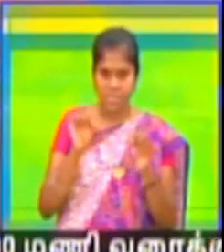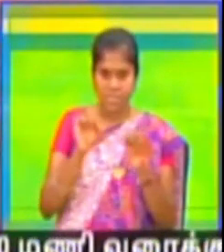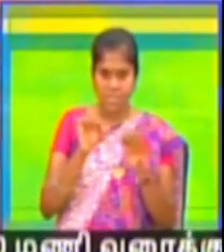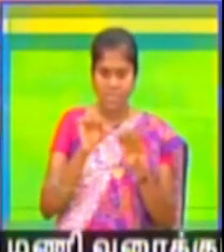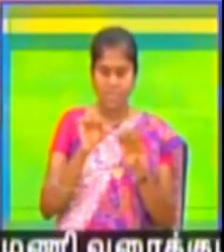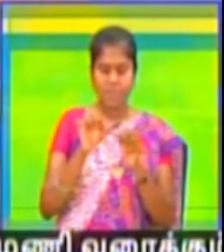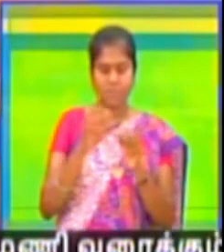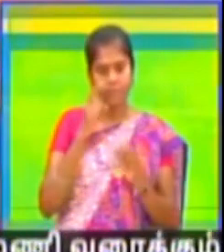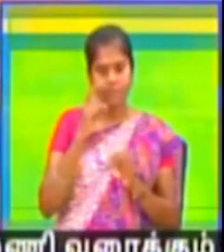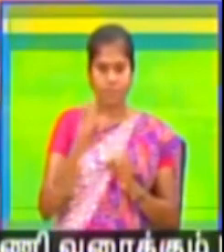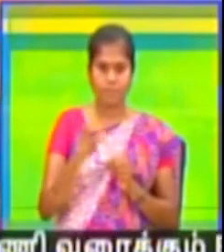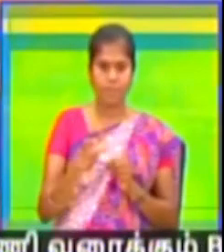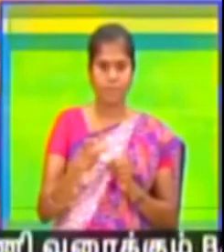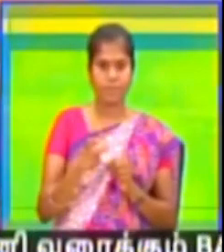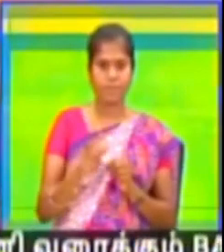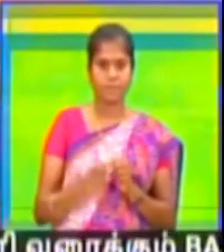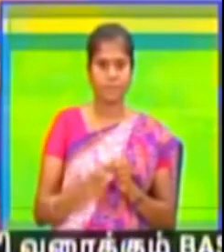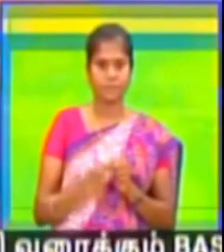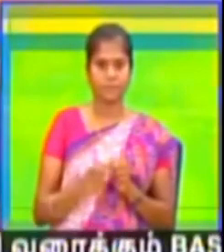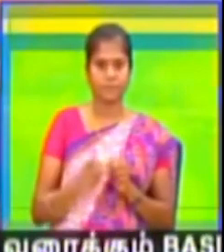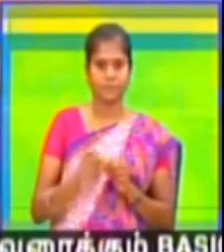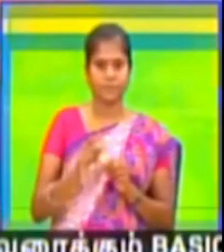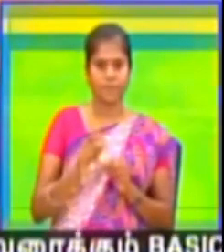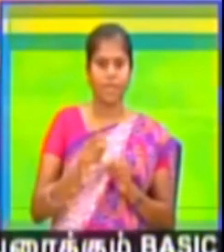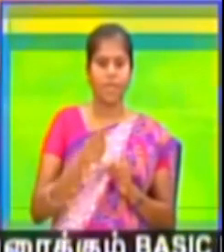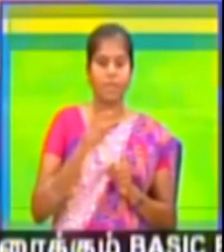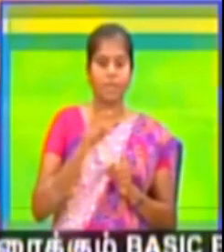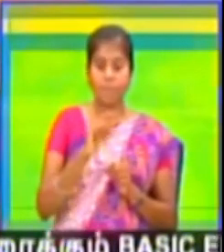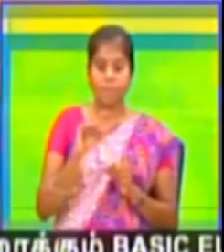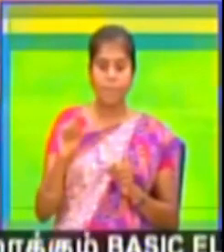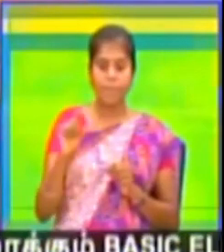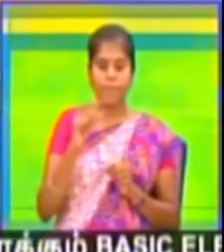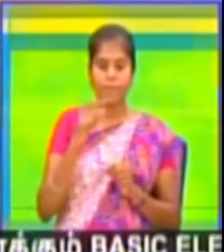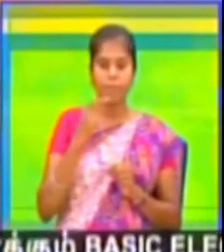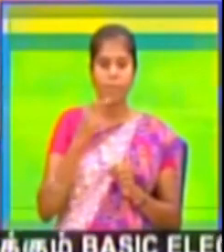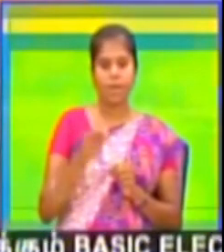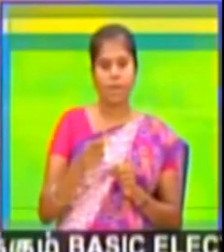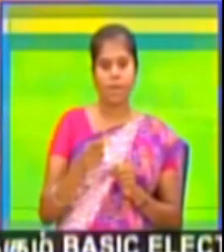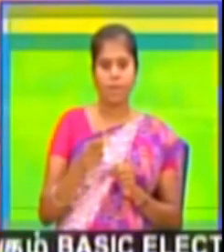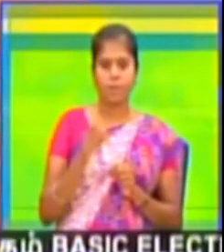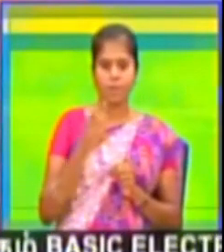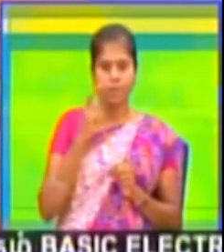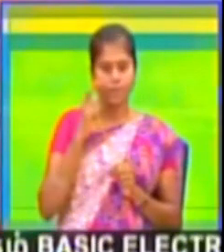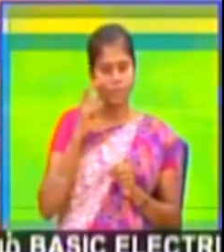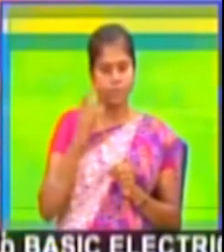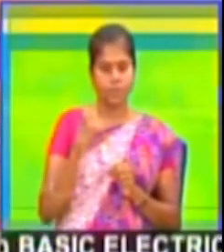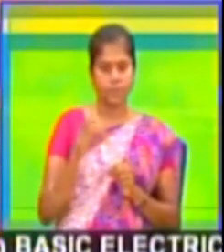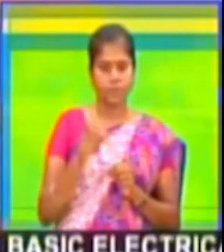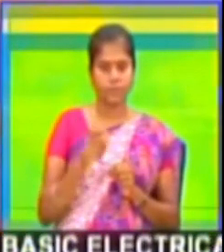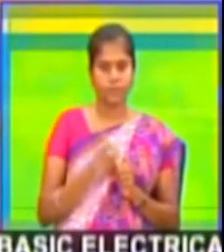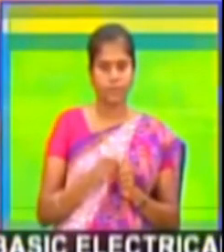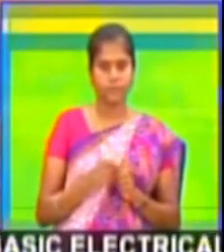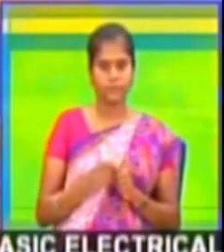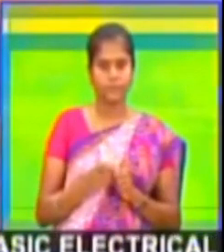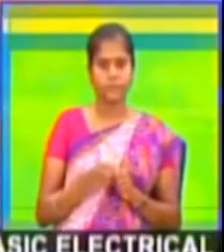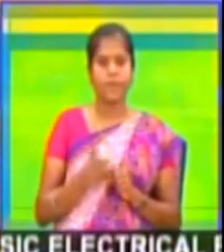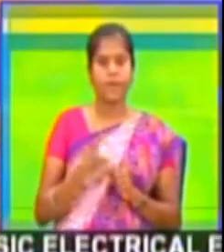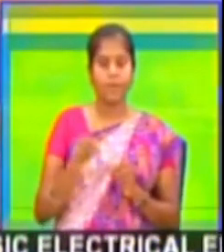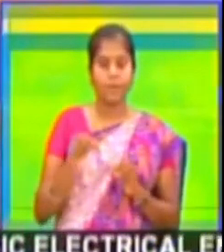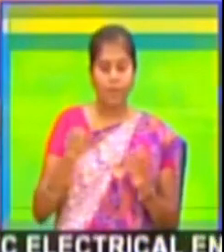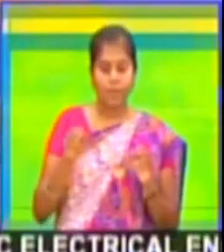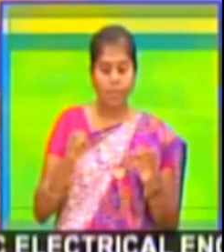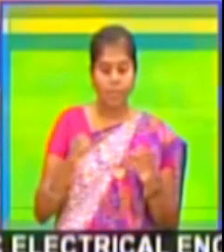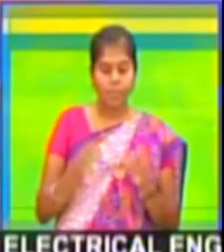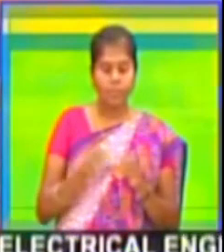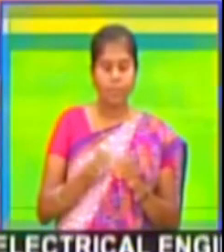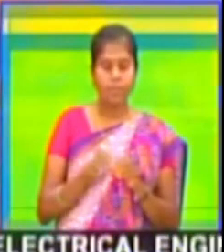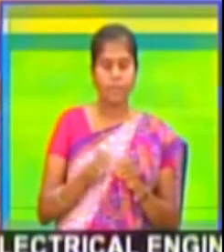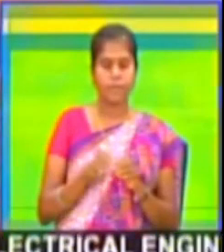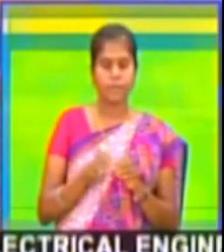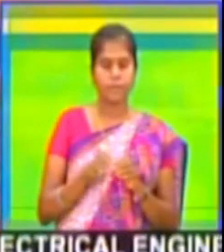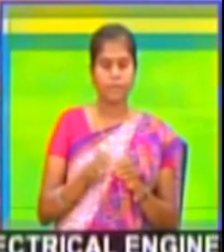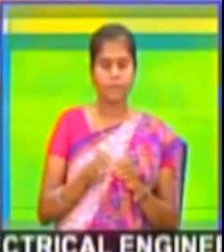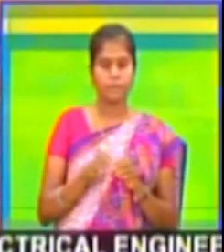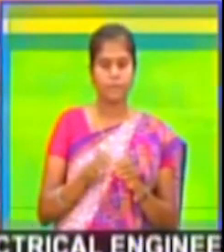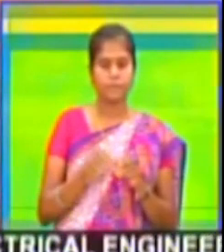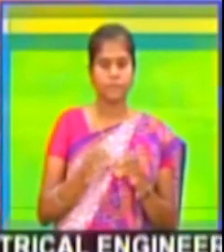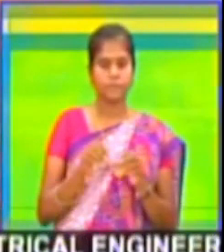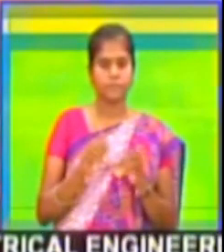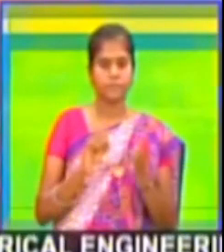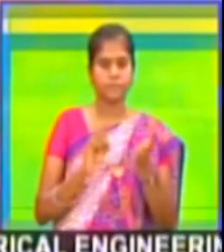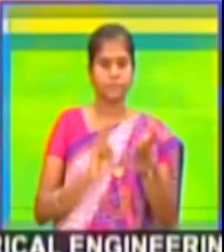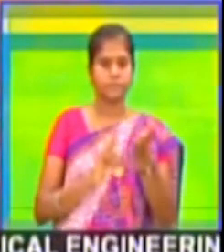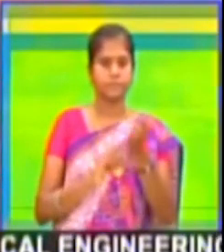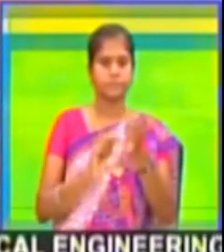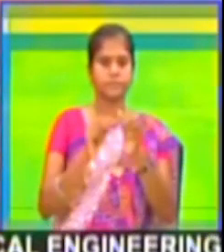நிலச்சந்தி வந்து அந்த இடத்துக்கு பெயர் பனாமான்னு பார்த்தோம். அந்த பனாமா நிலச்சந்தி வரை, அதாவது வடக்கில்